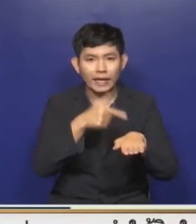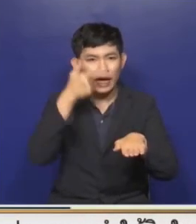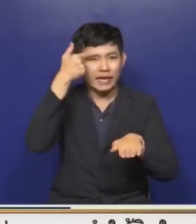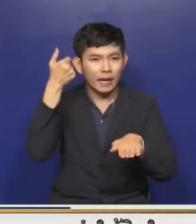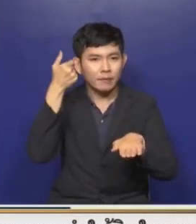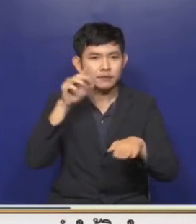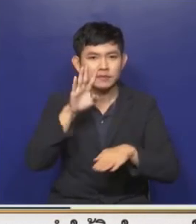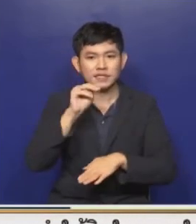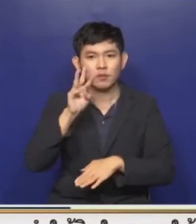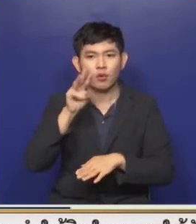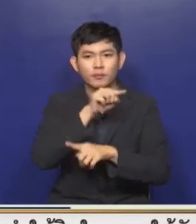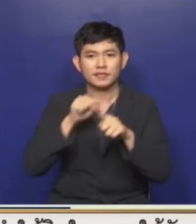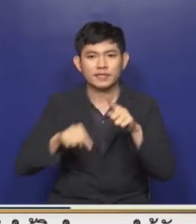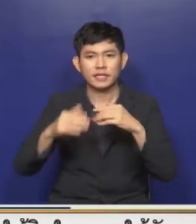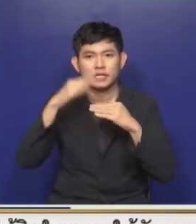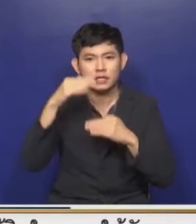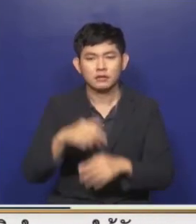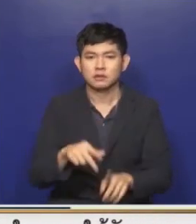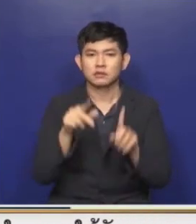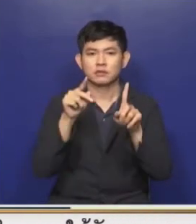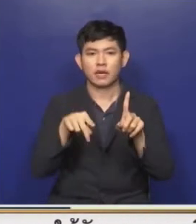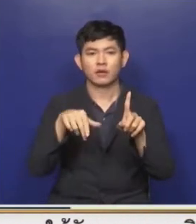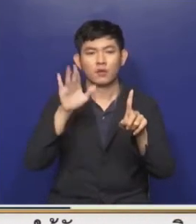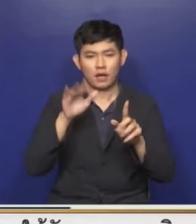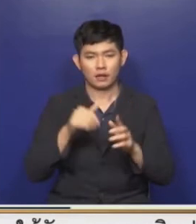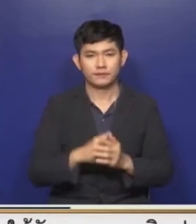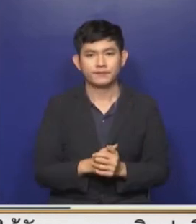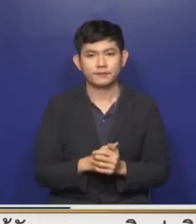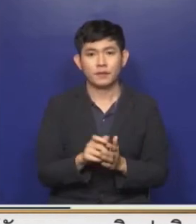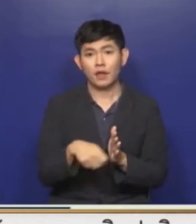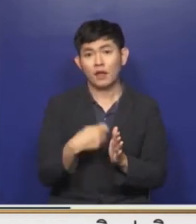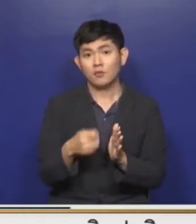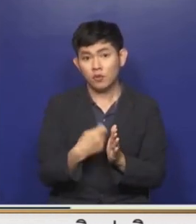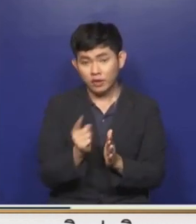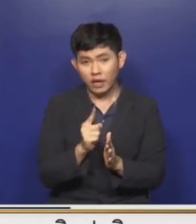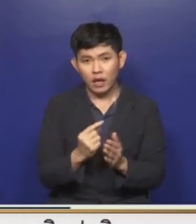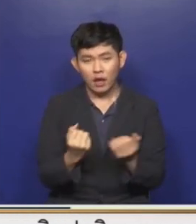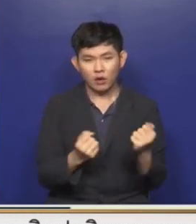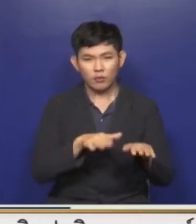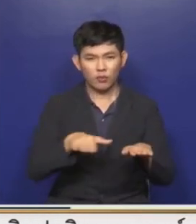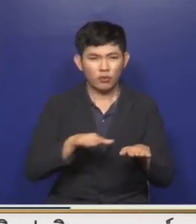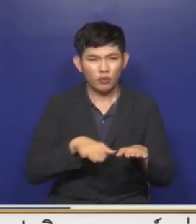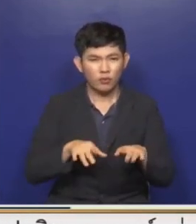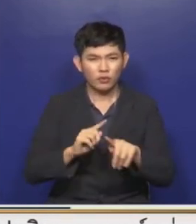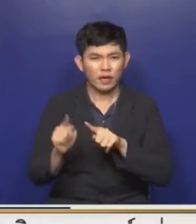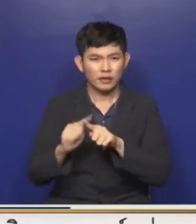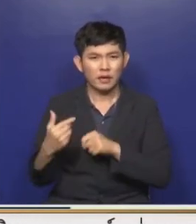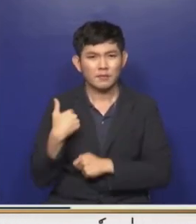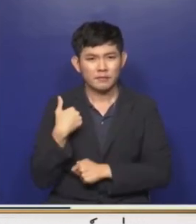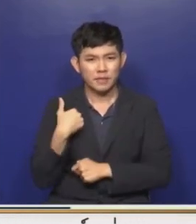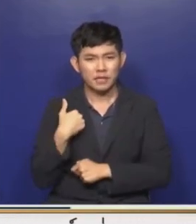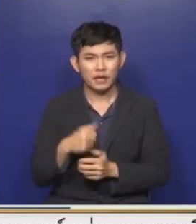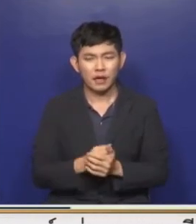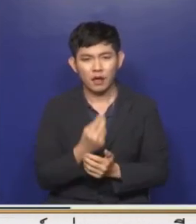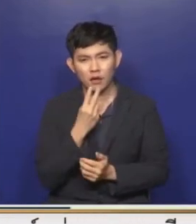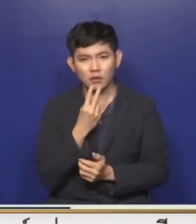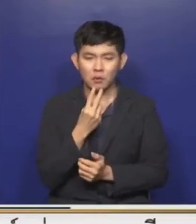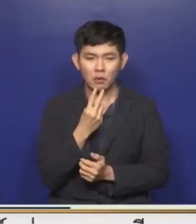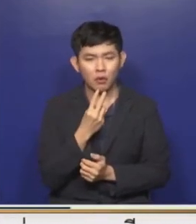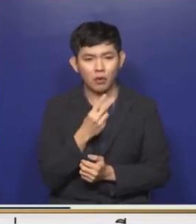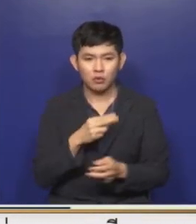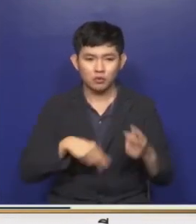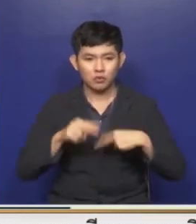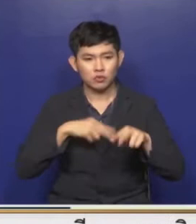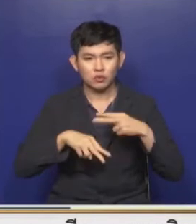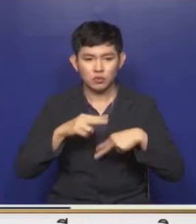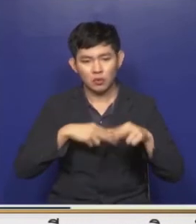46% ขึ้ไปเกิบ 1,000 คัด้วยกันแน่นอนยมอลดอหลายคันที่ยังเรีกว่าลอดเล็ดหอวาไม่ไดรบ